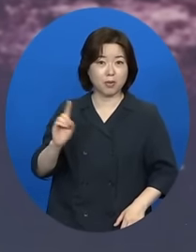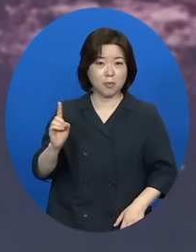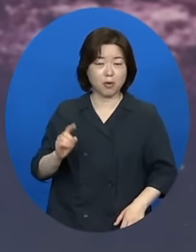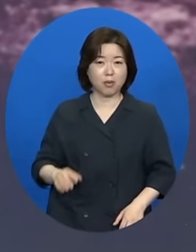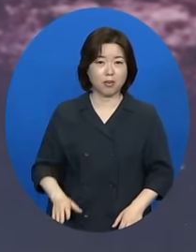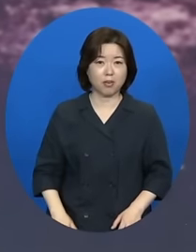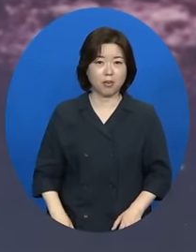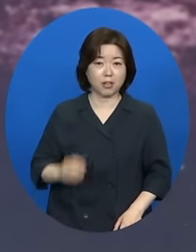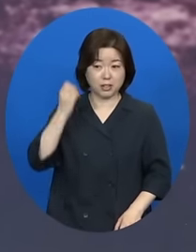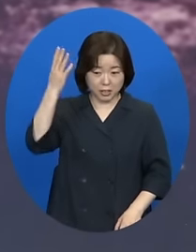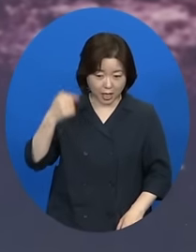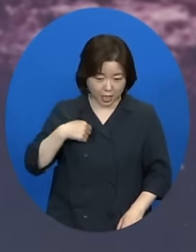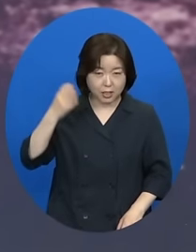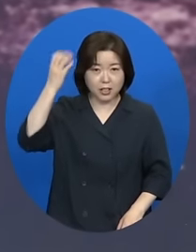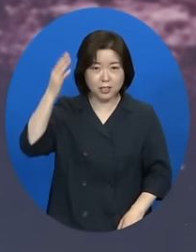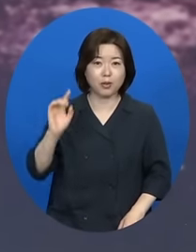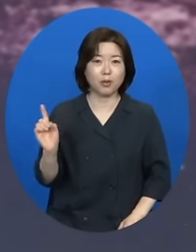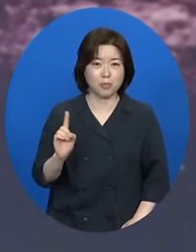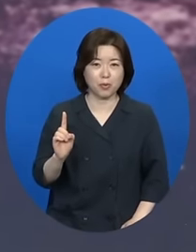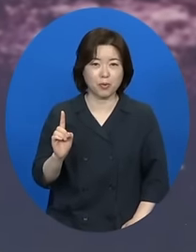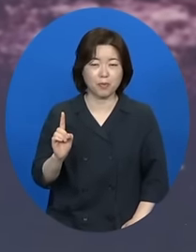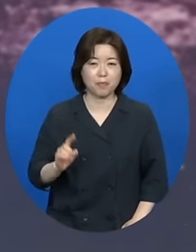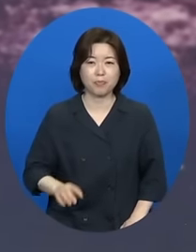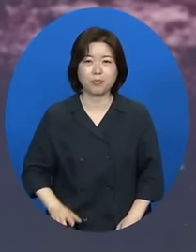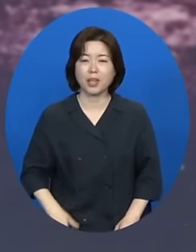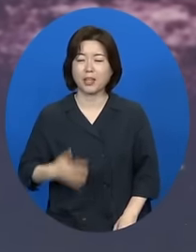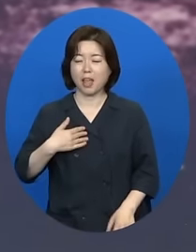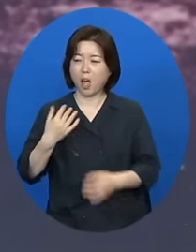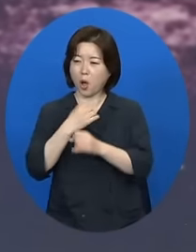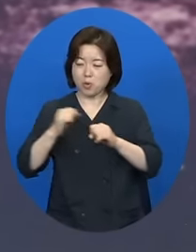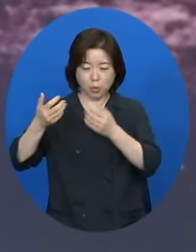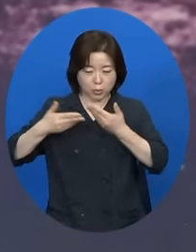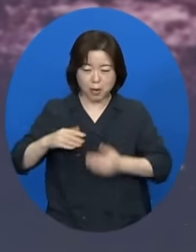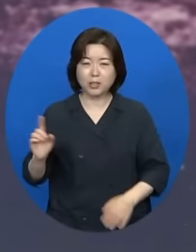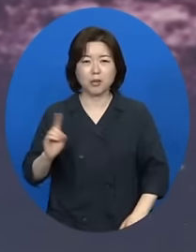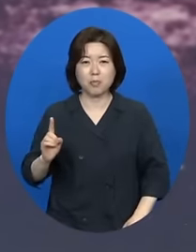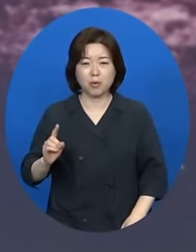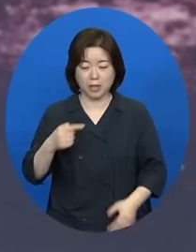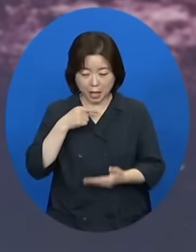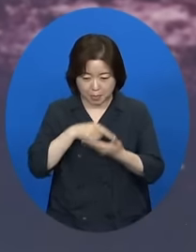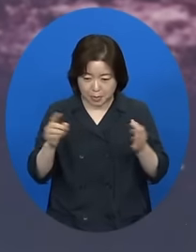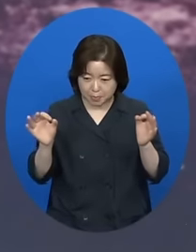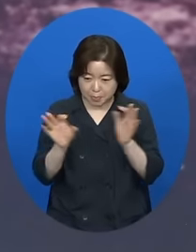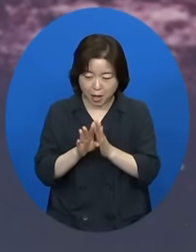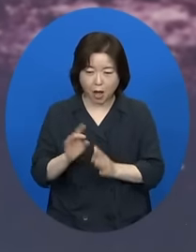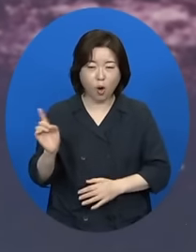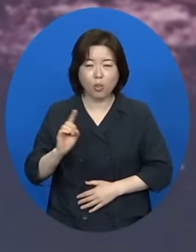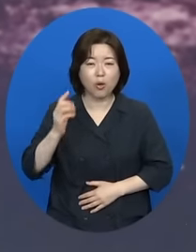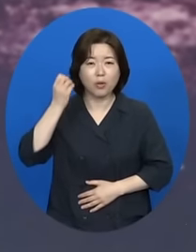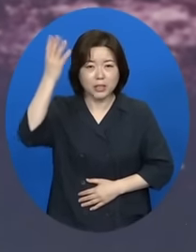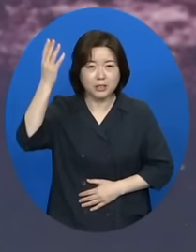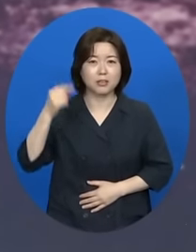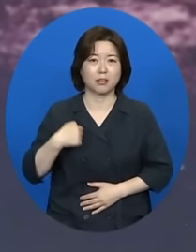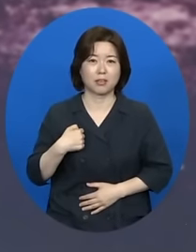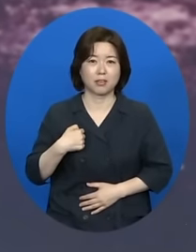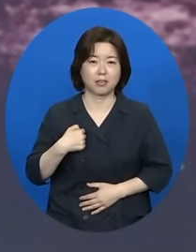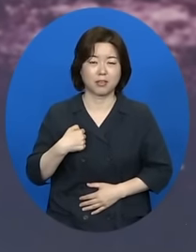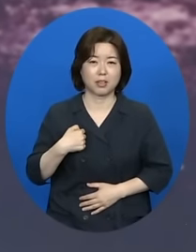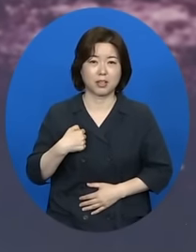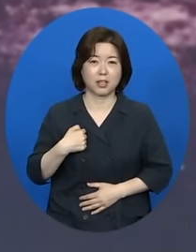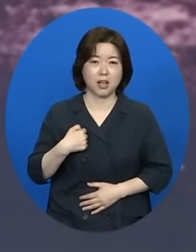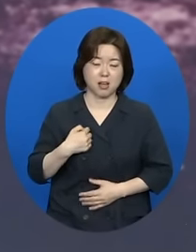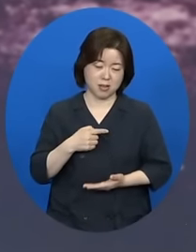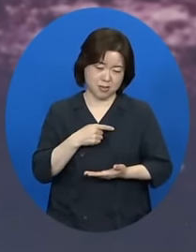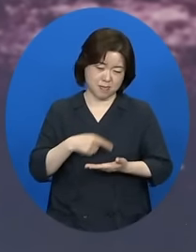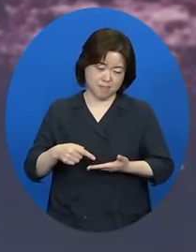망각. 내가 어떠한 용서를 받았고 탕감을 받았는지를 망각하고 있어요. 이 사람이 얼마나 많은